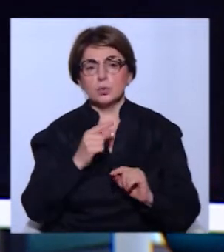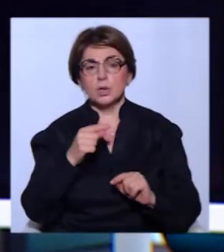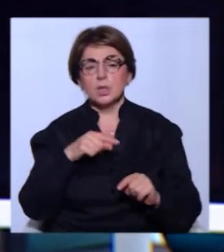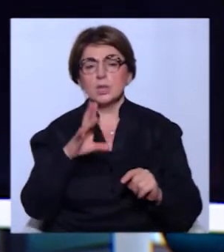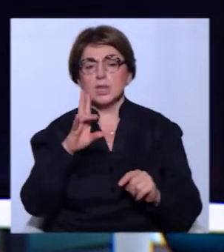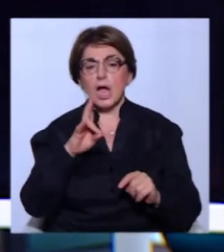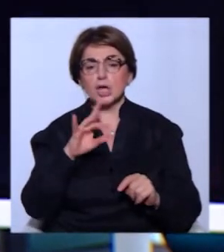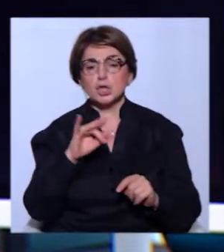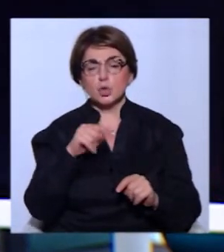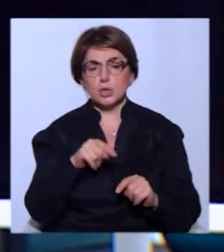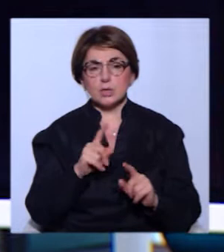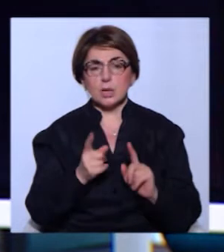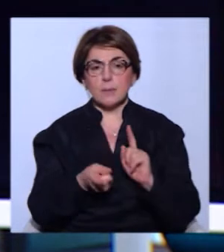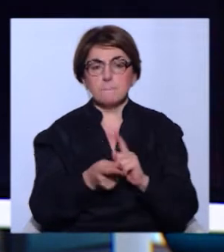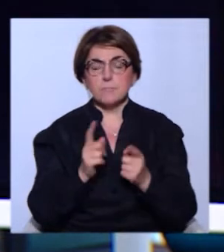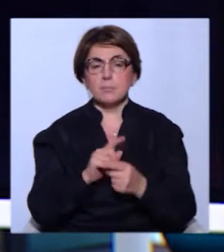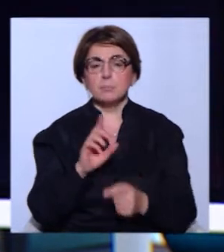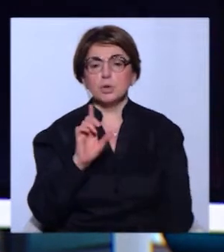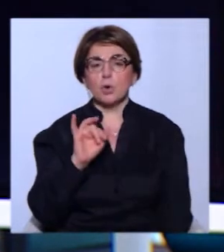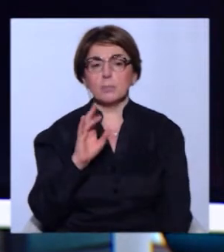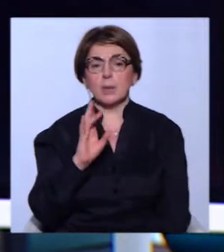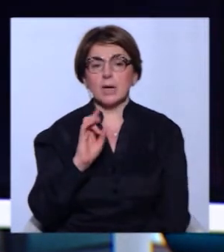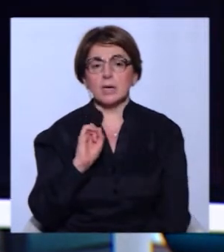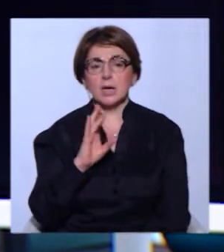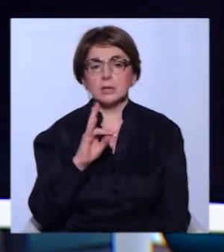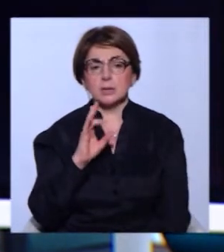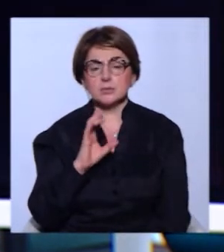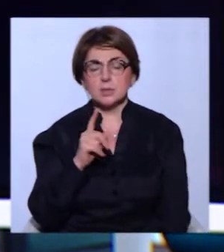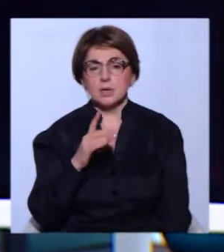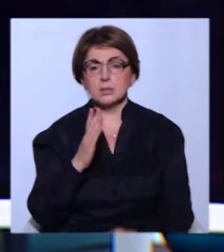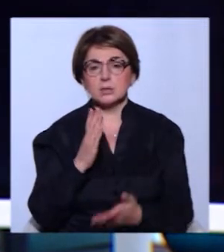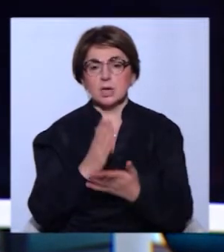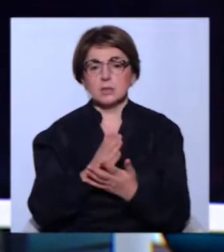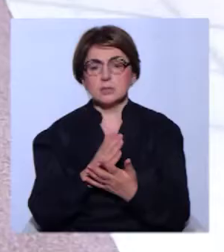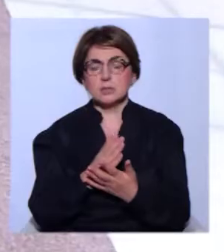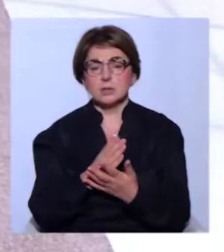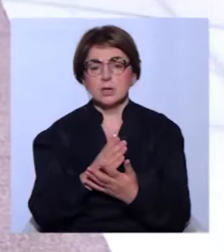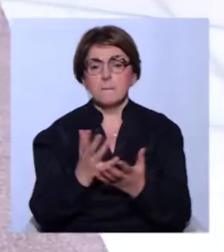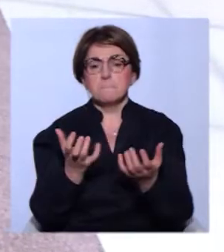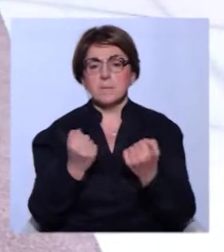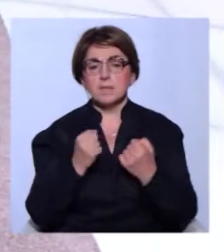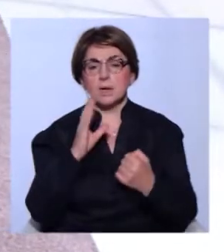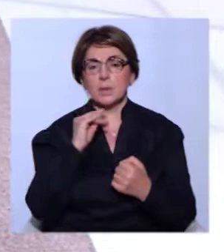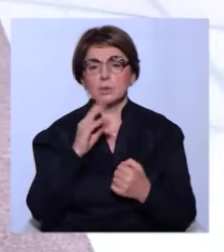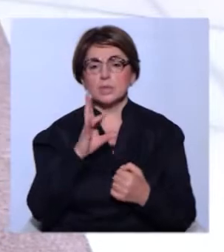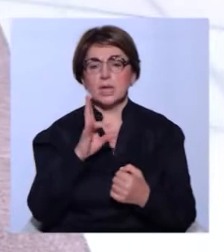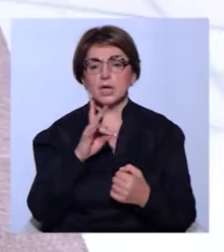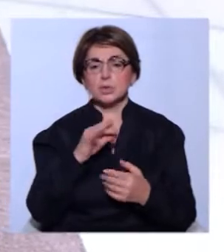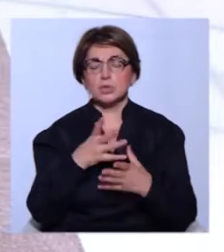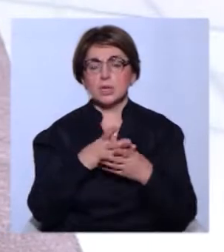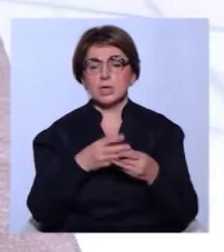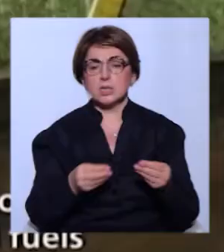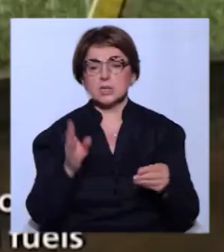უშუალოდ ნახშიროჟანგს, ან ბიკარბონატებს. ბიკარბონატები არის ეს მიიღება, როდესაც ნახშიროჟანგი